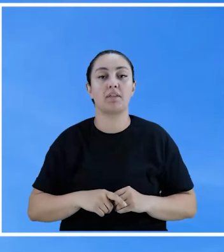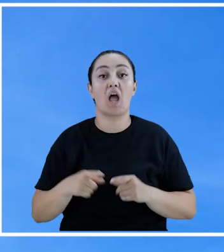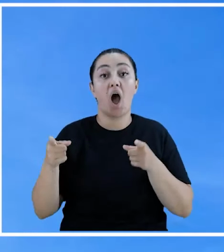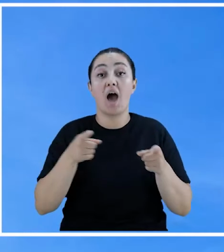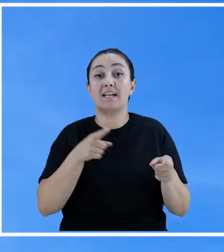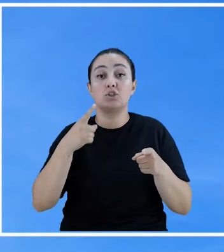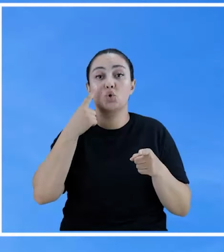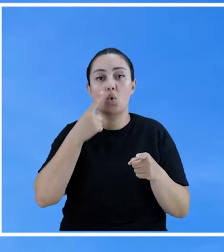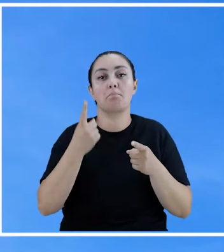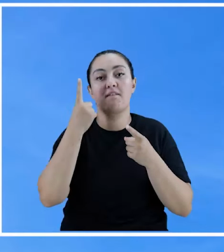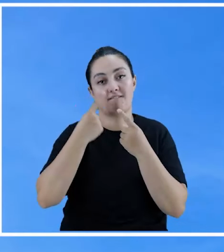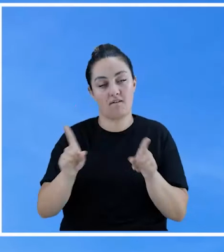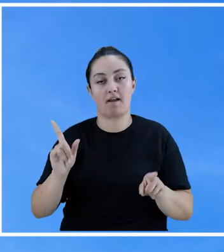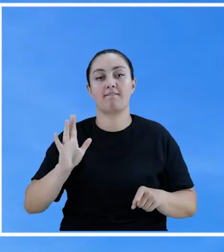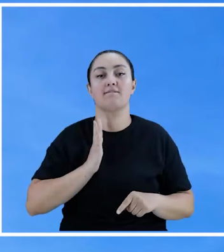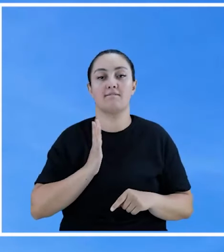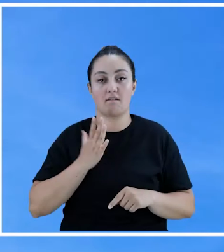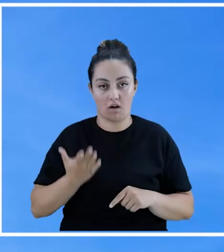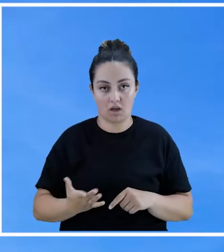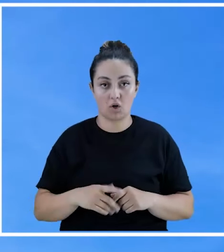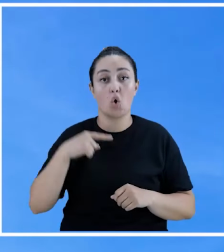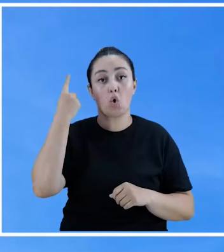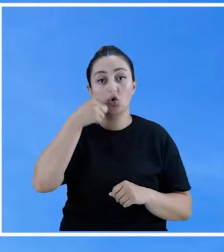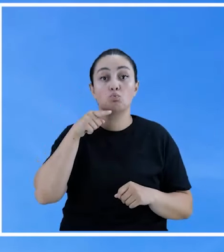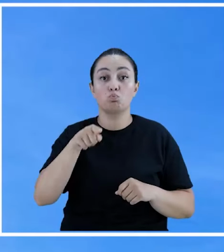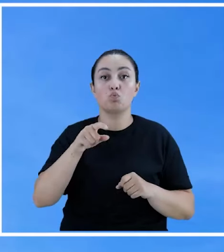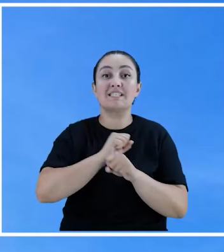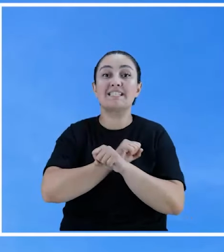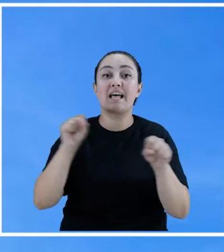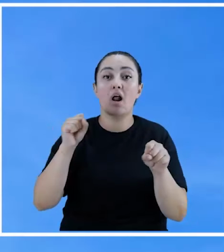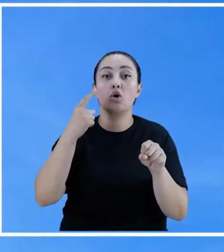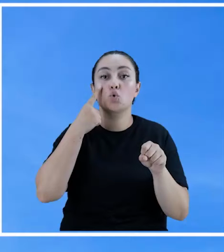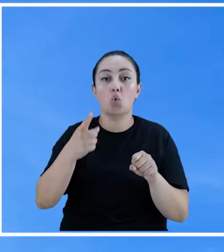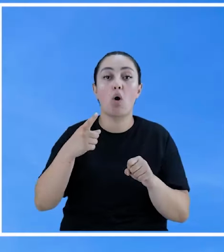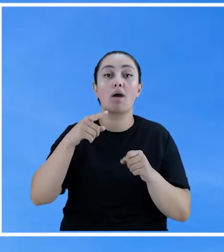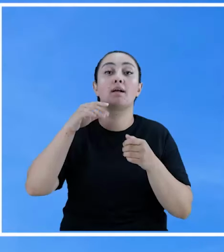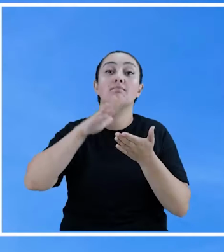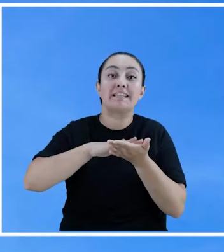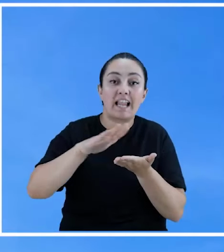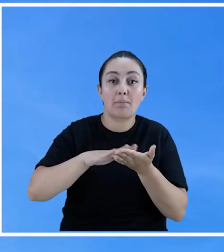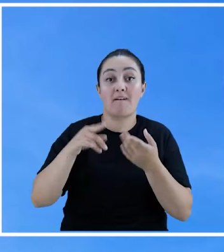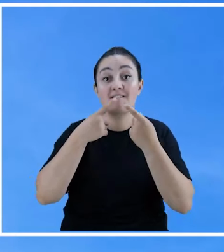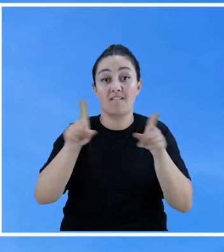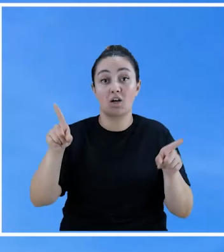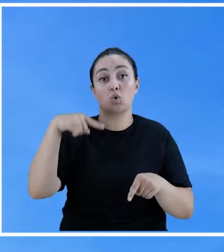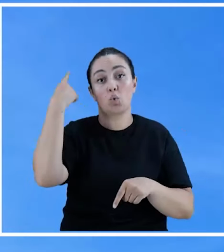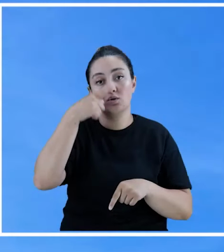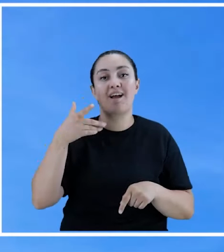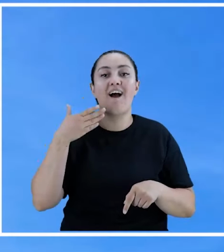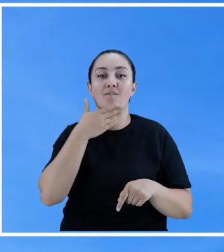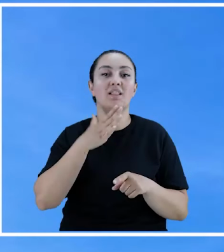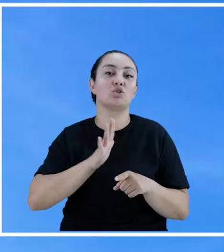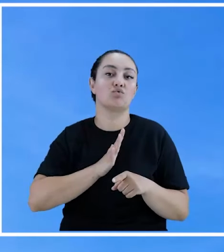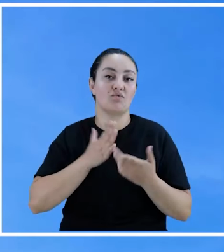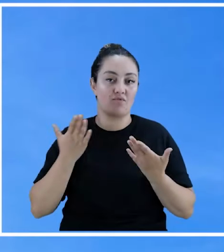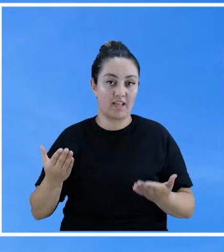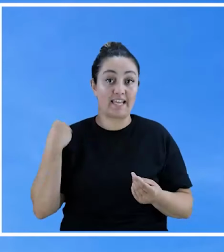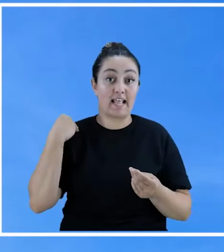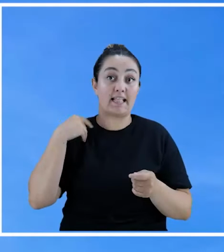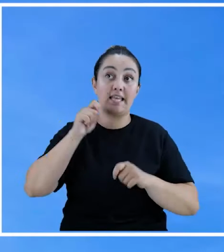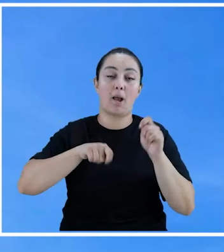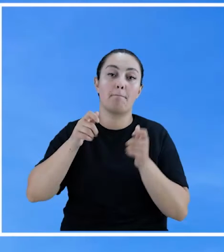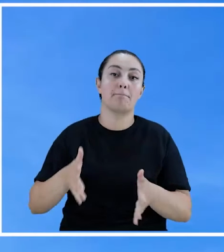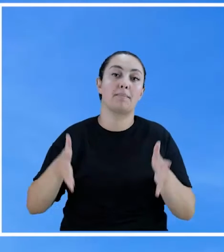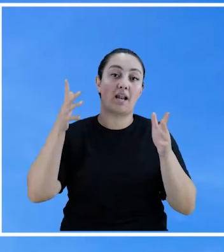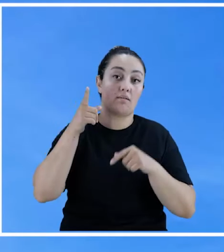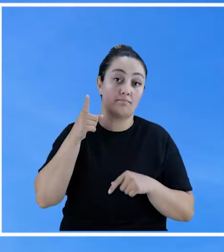doğrusu arasında bir fark var. Dolayısıyla bunların tasarım yönetmelikleri de farklı olduğu için böyle bir avantajları var yeni